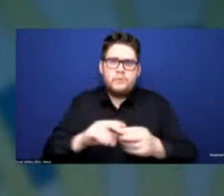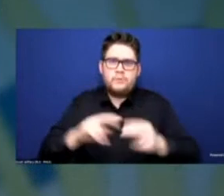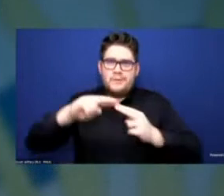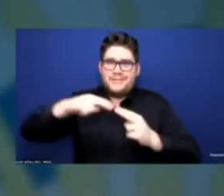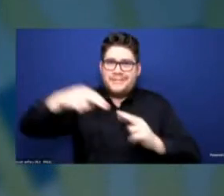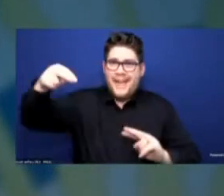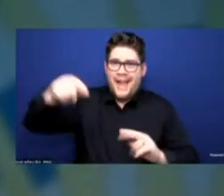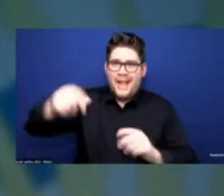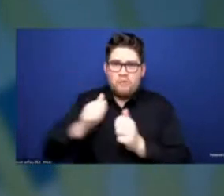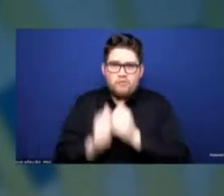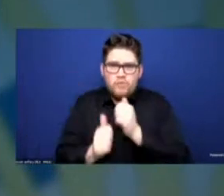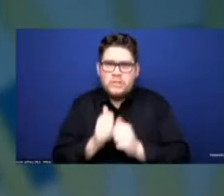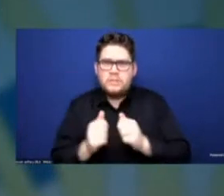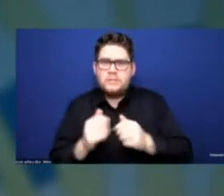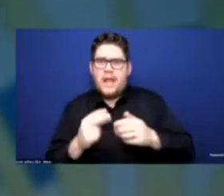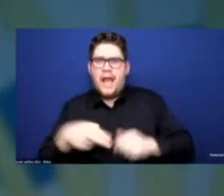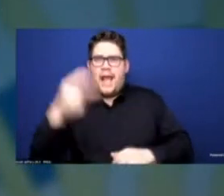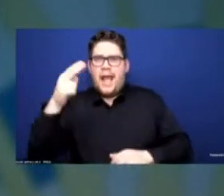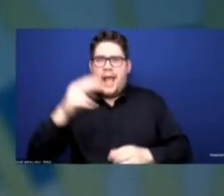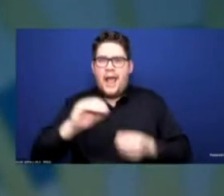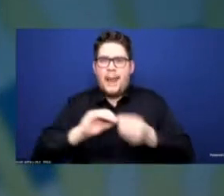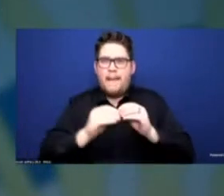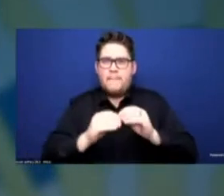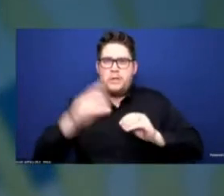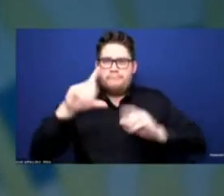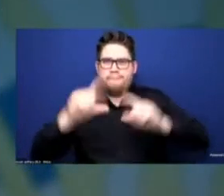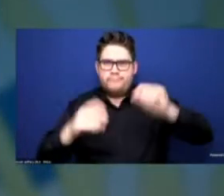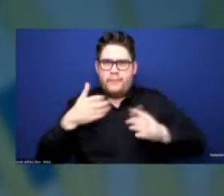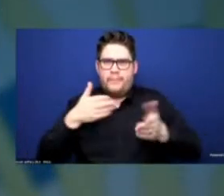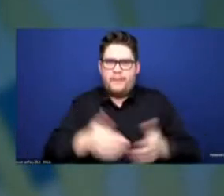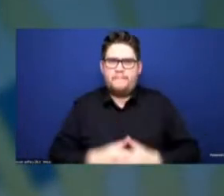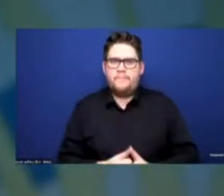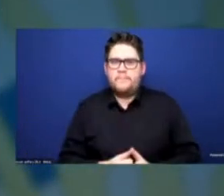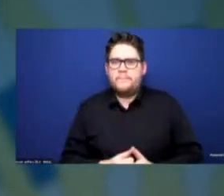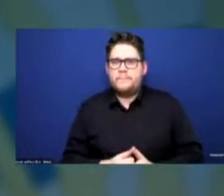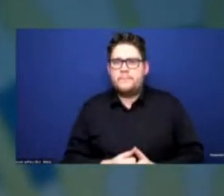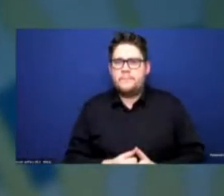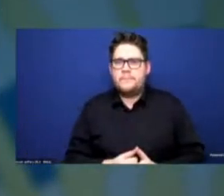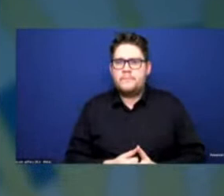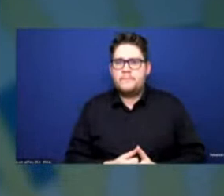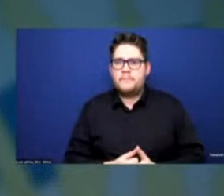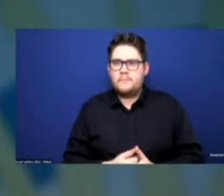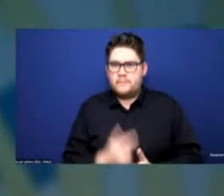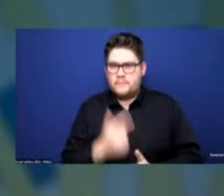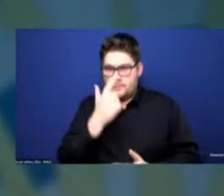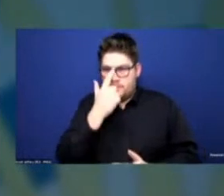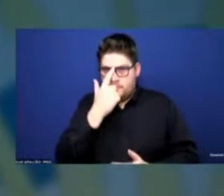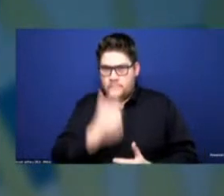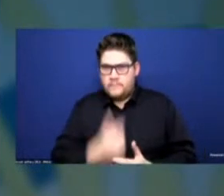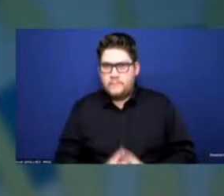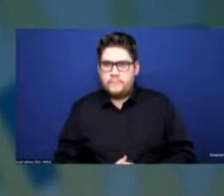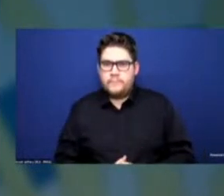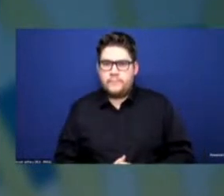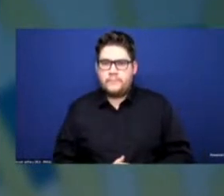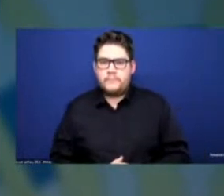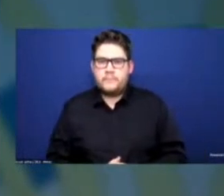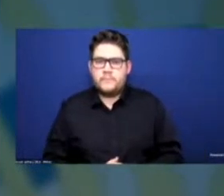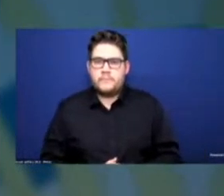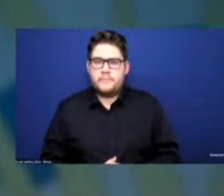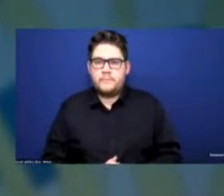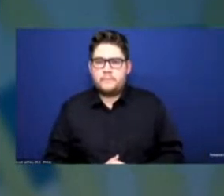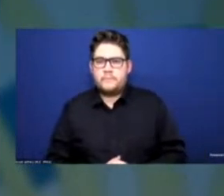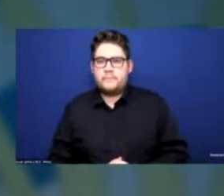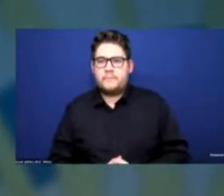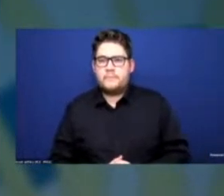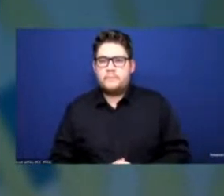毒呢占了50%了，还有呢就是南非病毒很少了。 Of cases in the province are likely